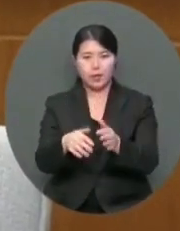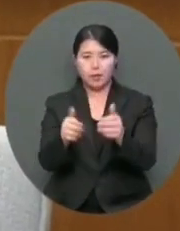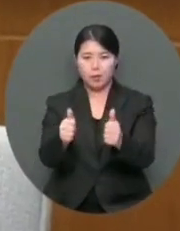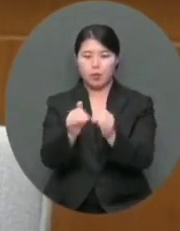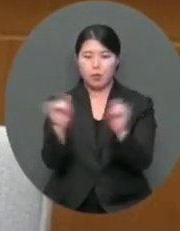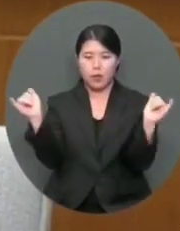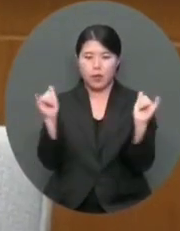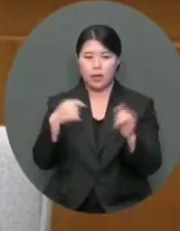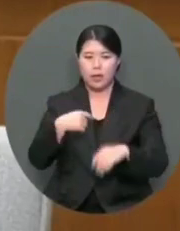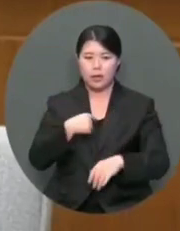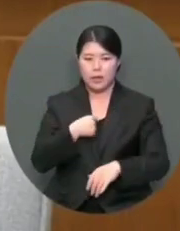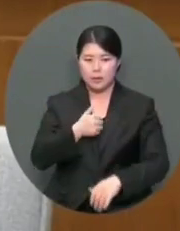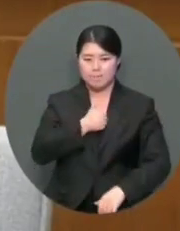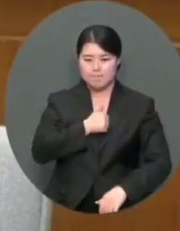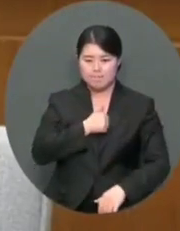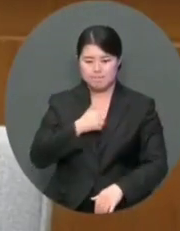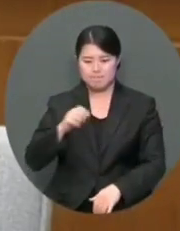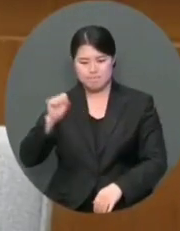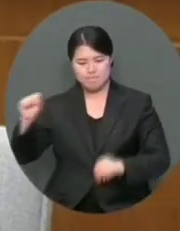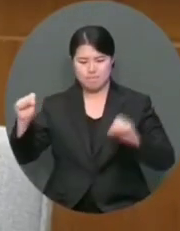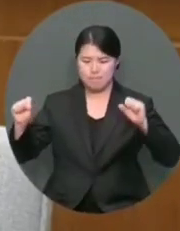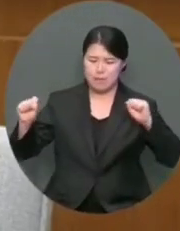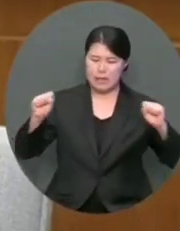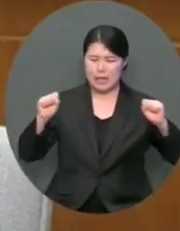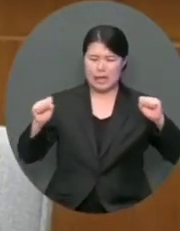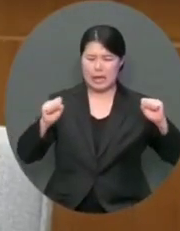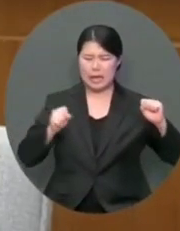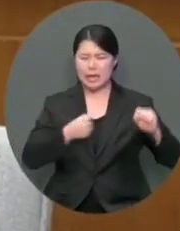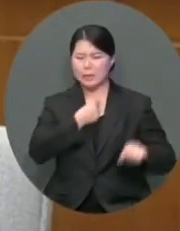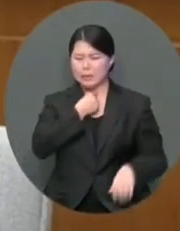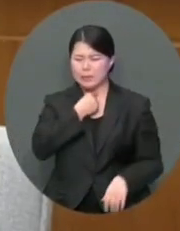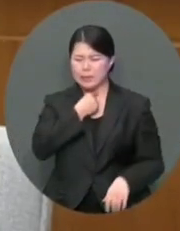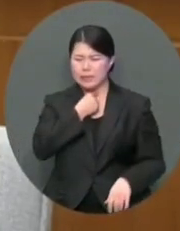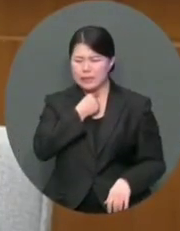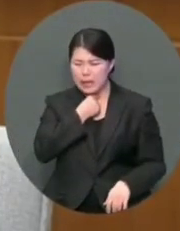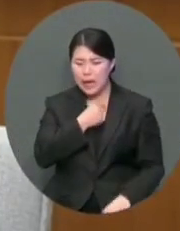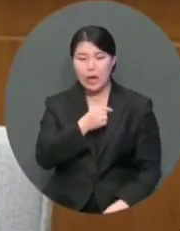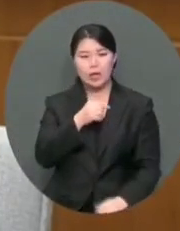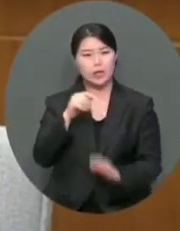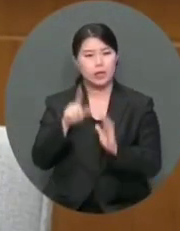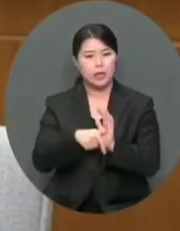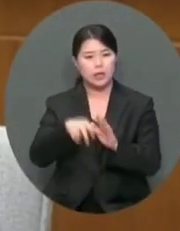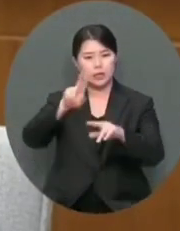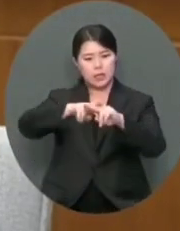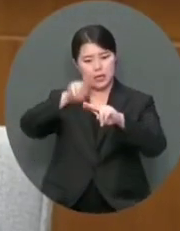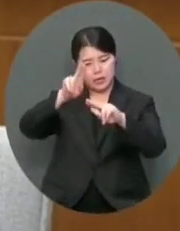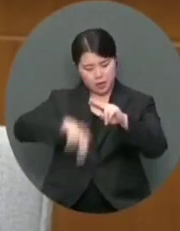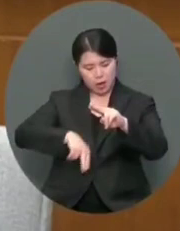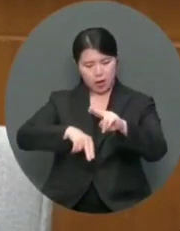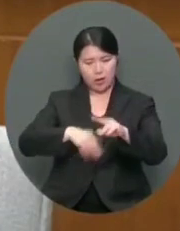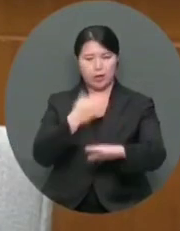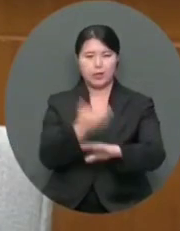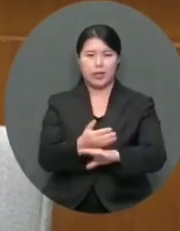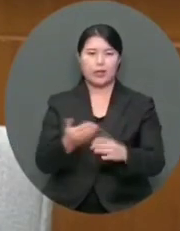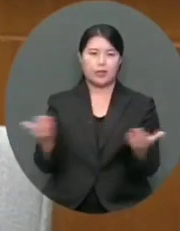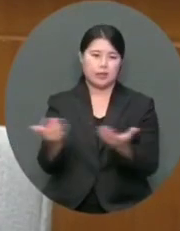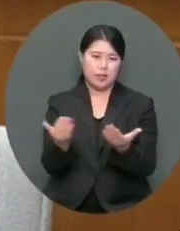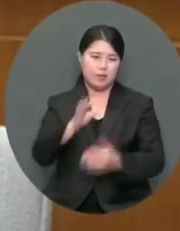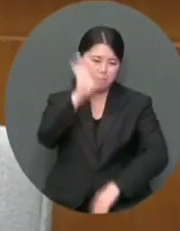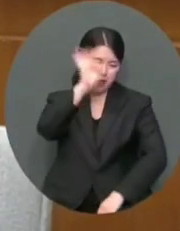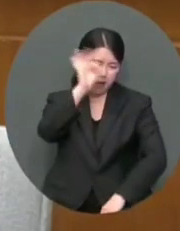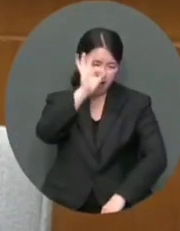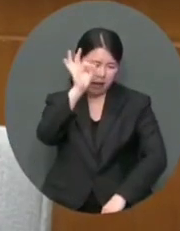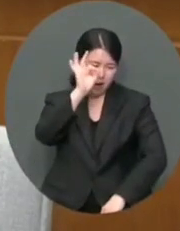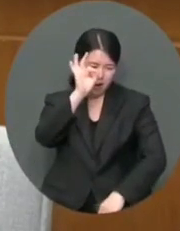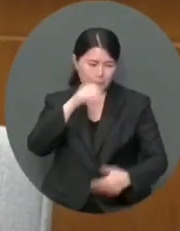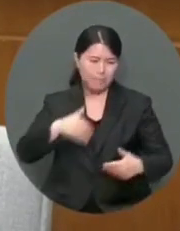자신의 진영 논리가 원하는 쪽으로 이끌리고 싶은 유혹을 느낀다면 사직서를 내고 다른 일을 알아봐야 할